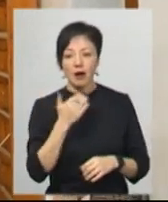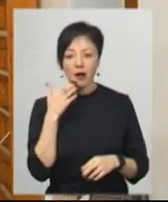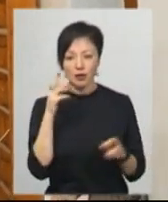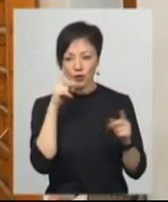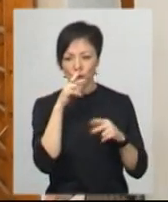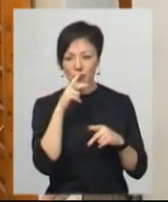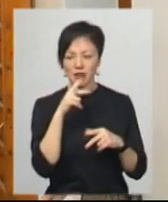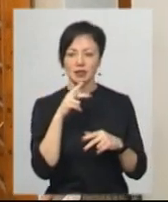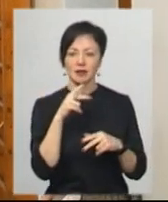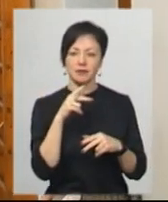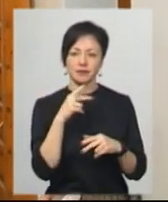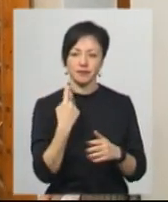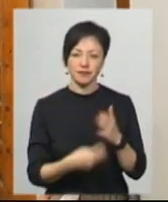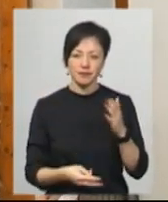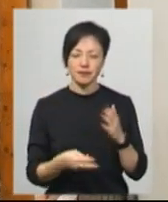дурних втрат.